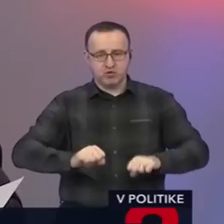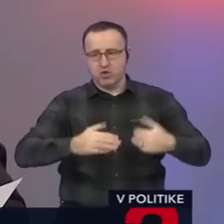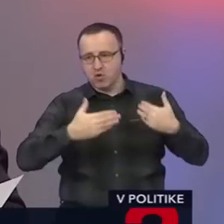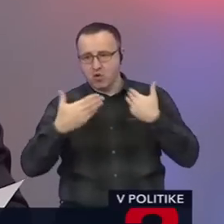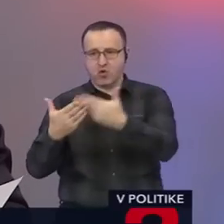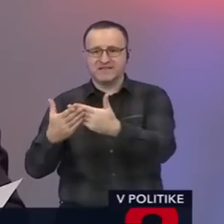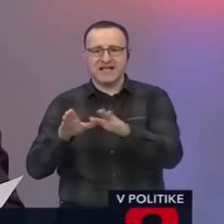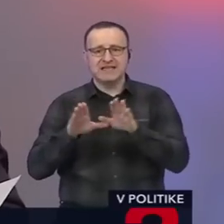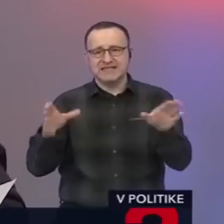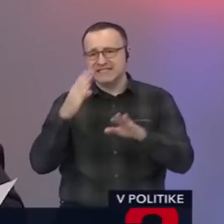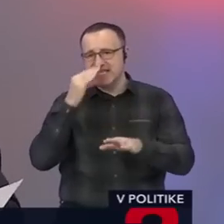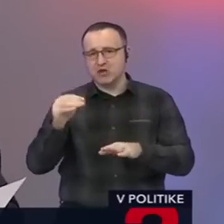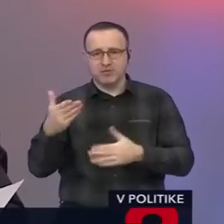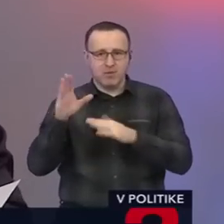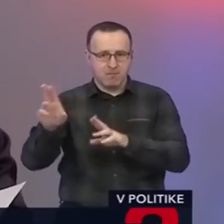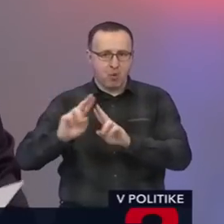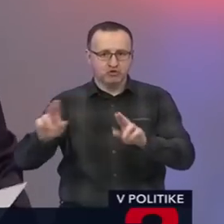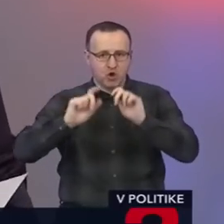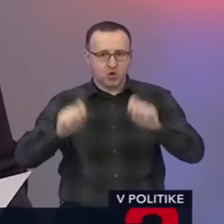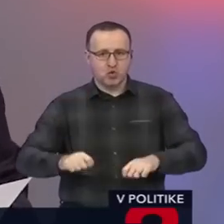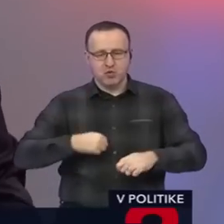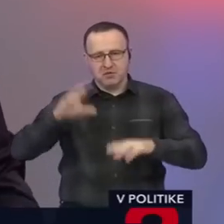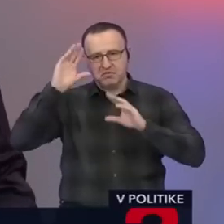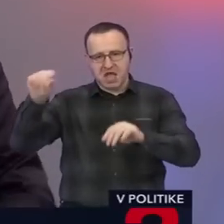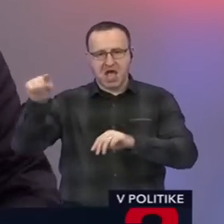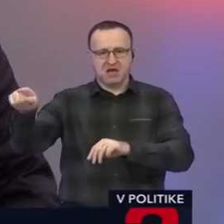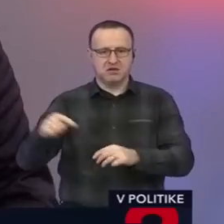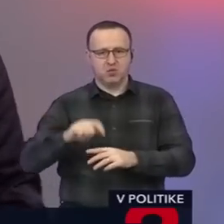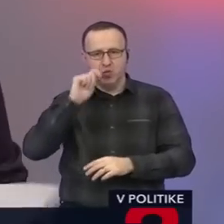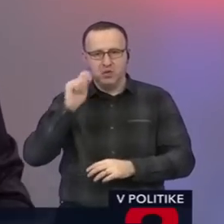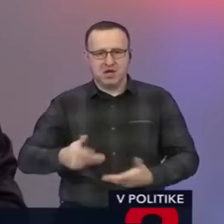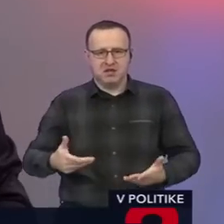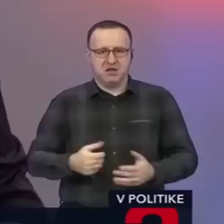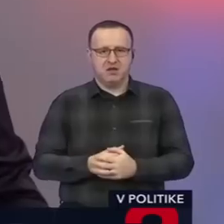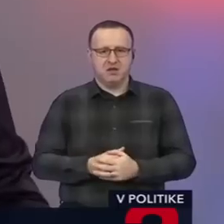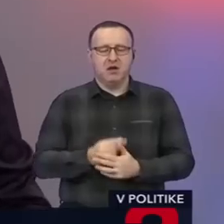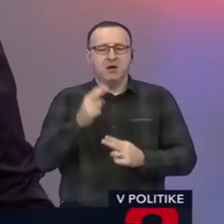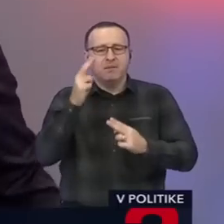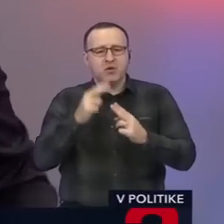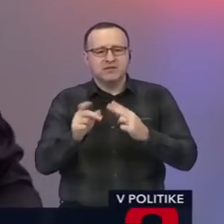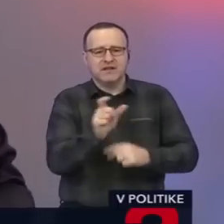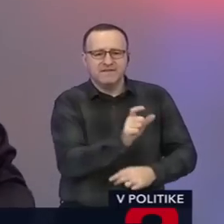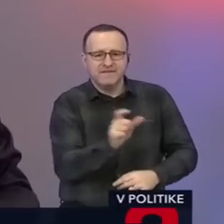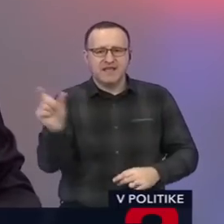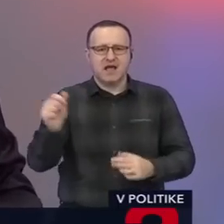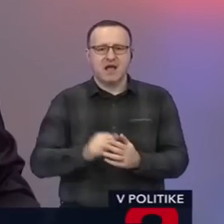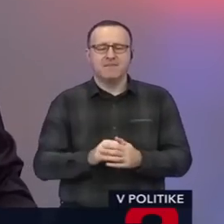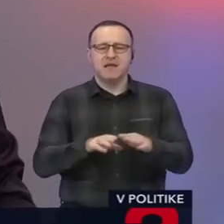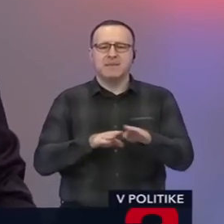MIGy alebo rozhodnúť o darovaní MIGov do zahraničia. A tá posledná veta je, na ktorú reagoval aj minister